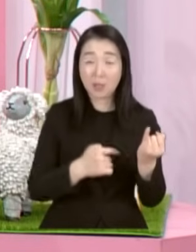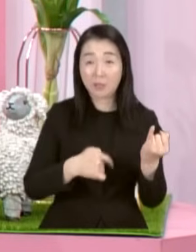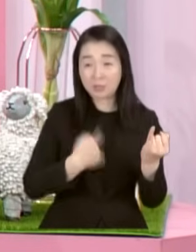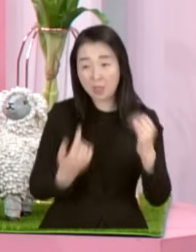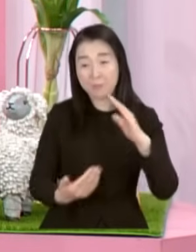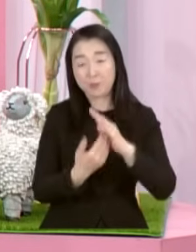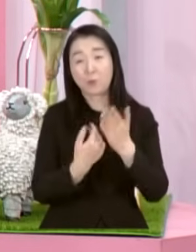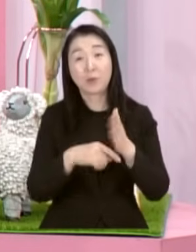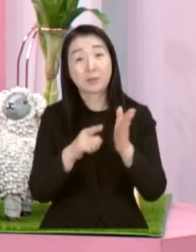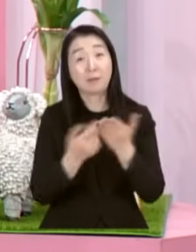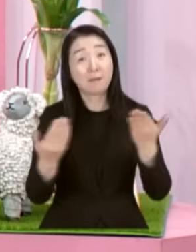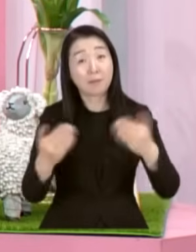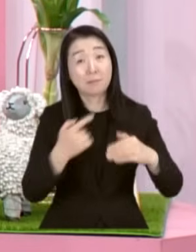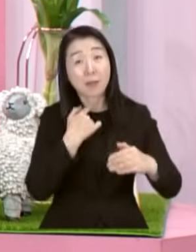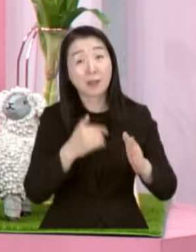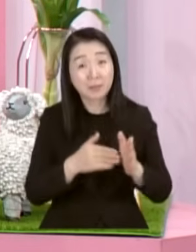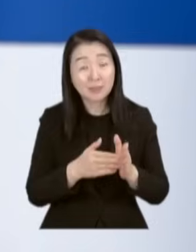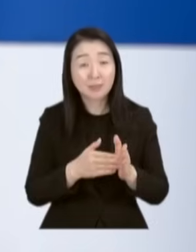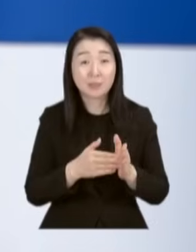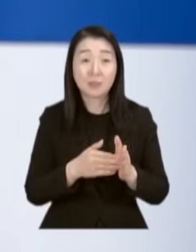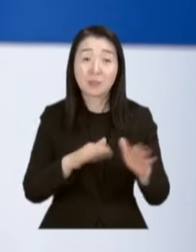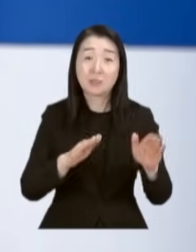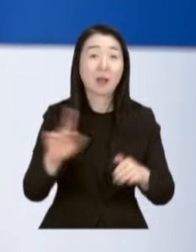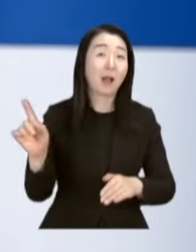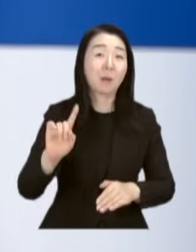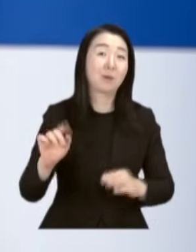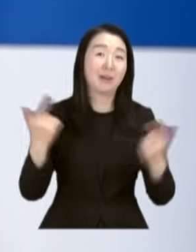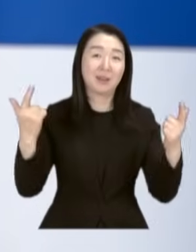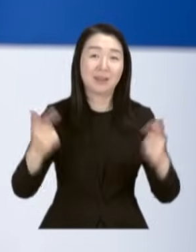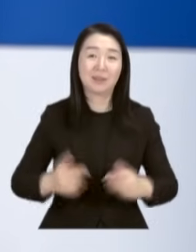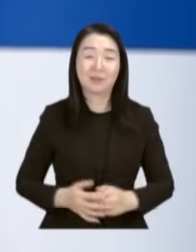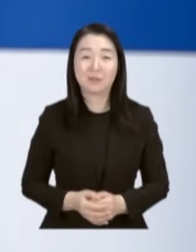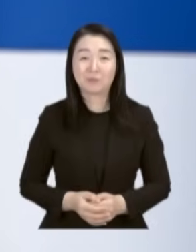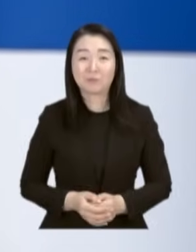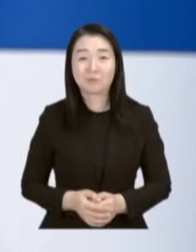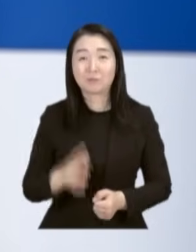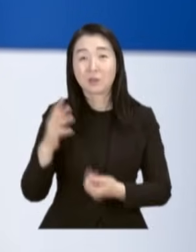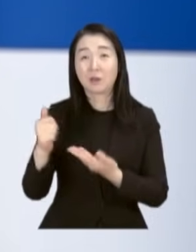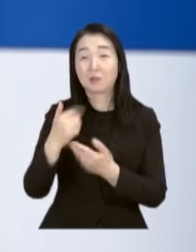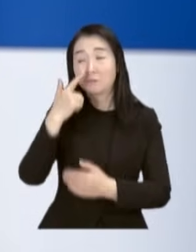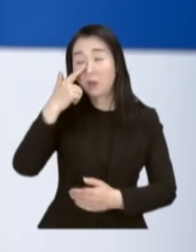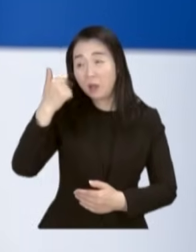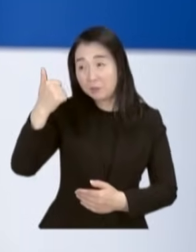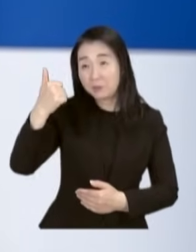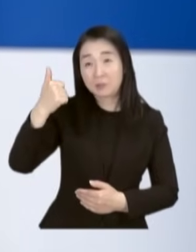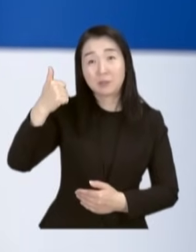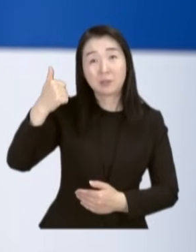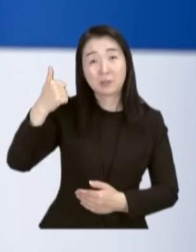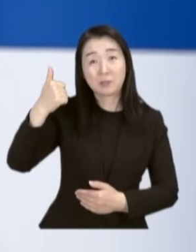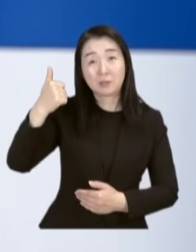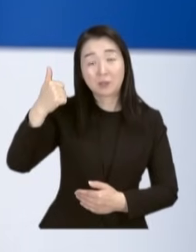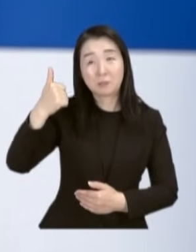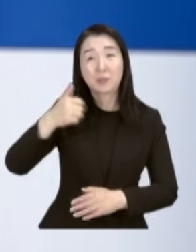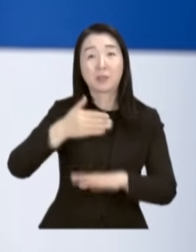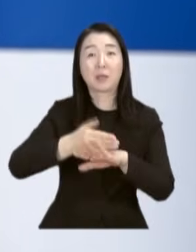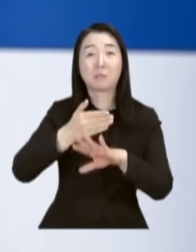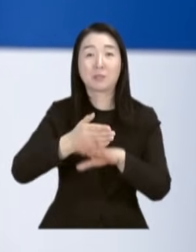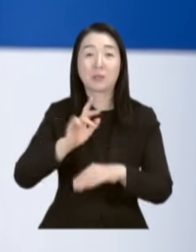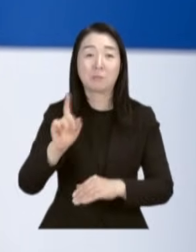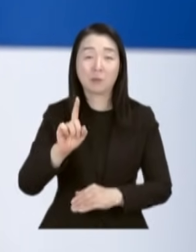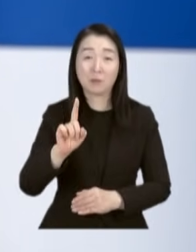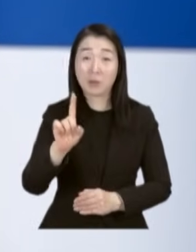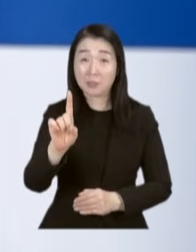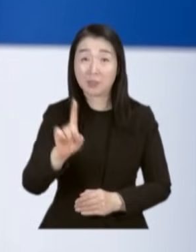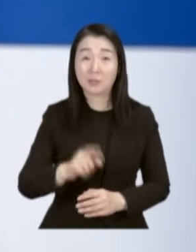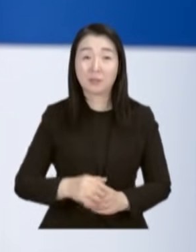실현도 했다지만 이거 아무것도 아니래. 하나님 아버지 앞에 가장 감사할 수 있는 것 단